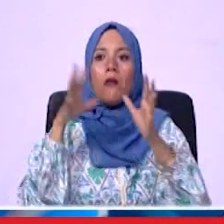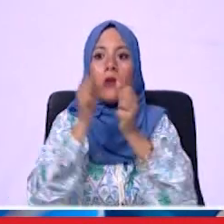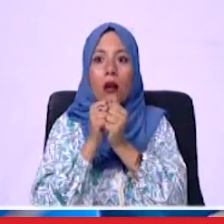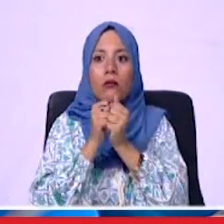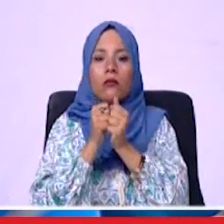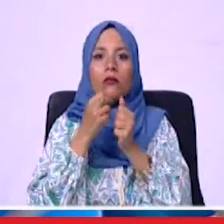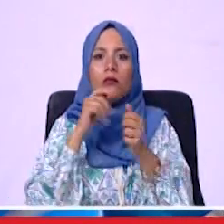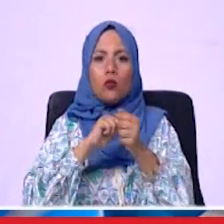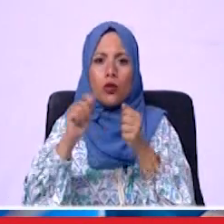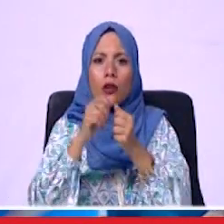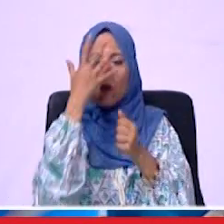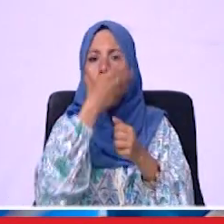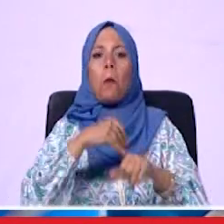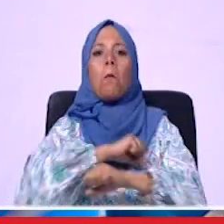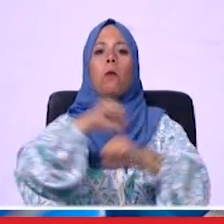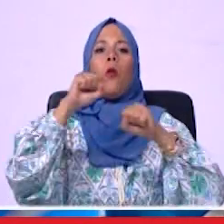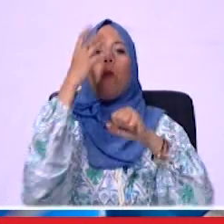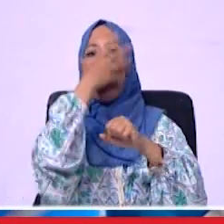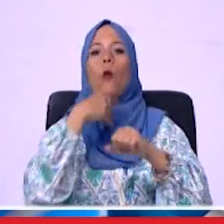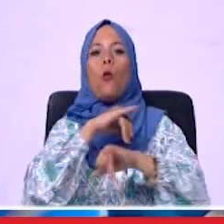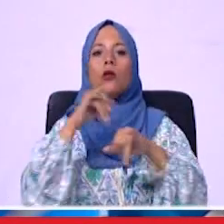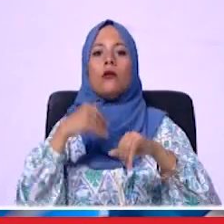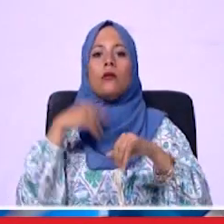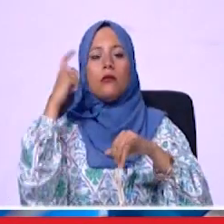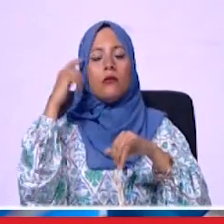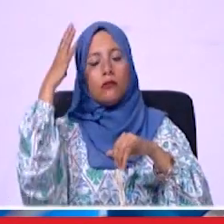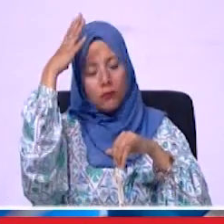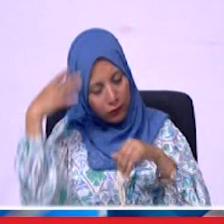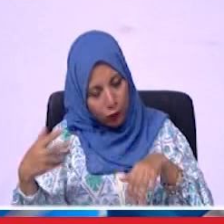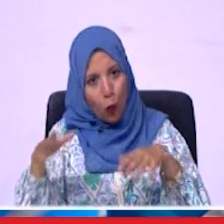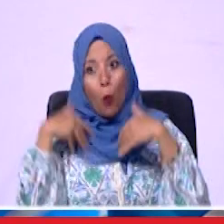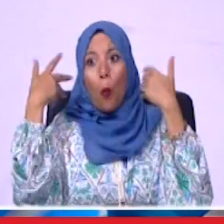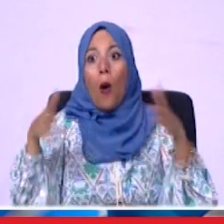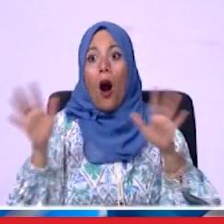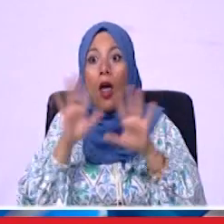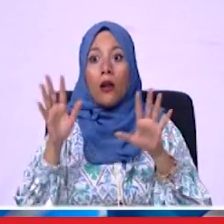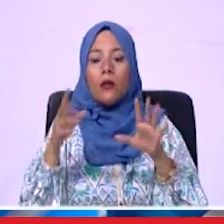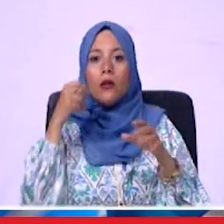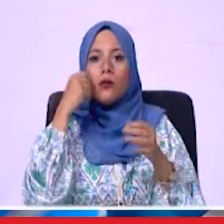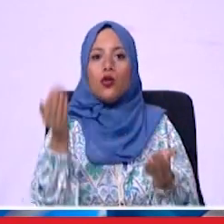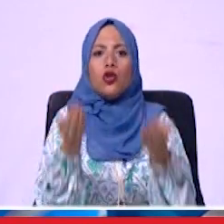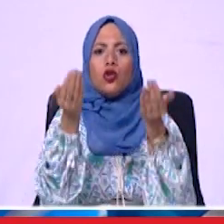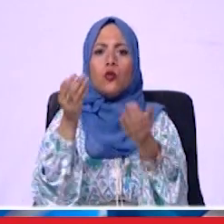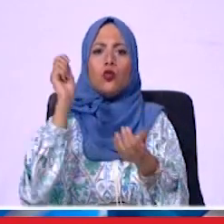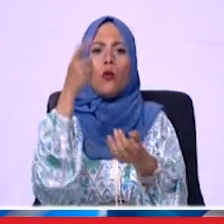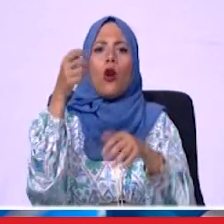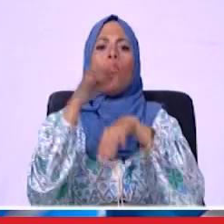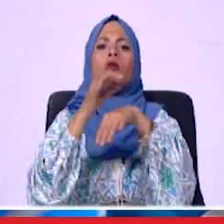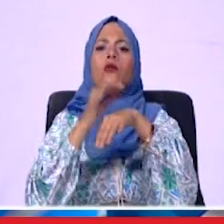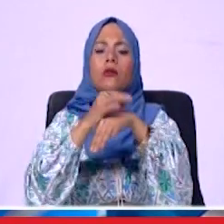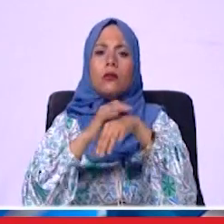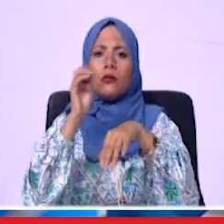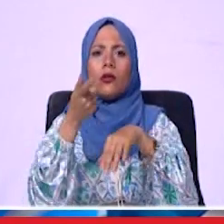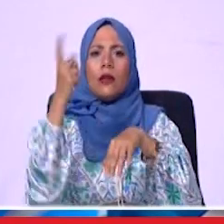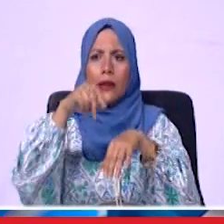خد نار من البوتاجاز وضرب في وشي، اغمى عليا، ما فوتش بعدها غير وهم شايلين رايحين بيها المستشفى، وهم اغمى